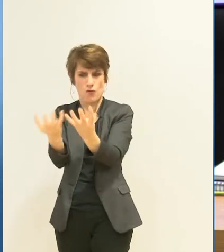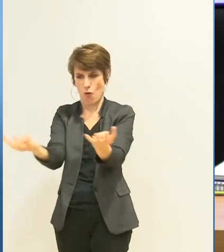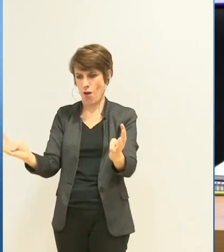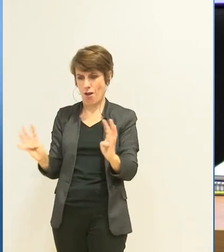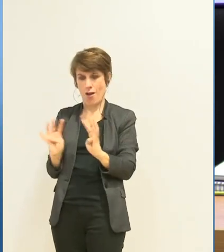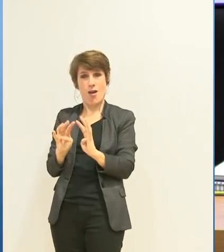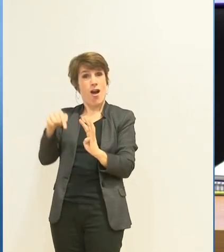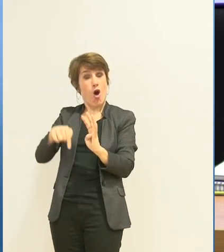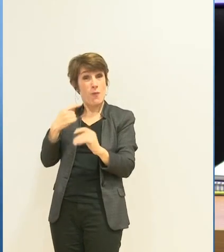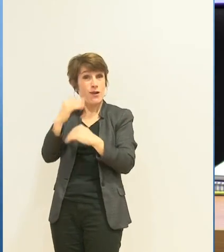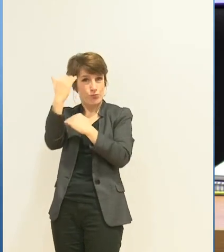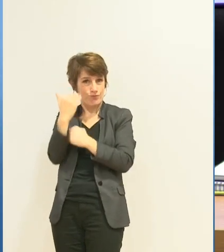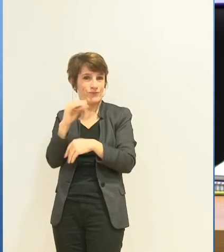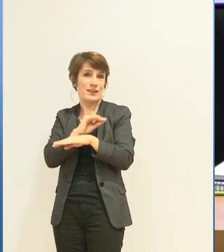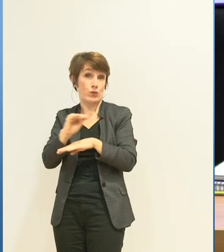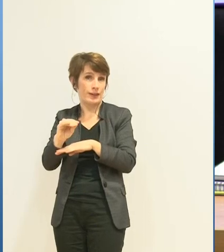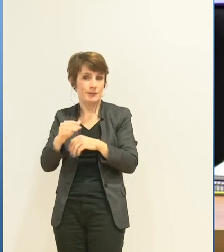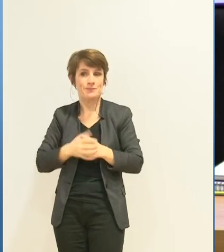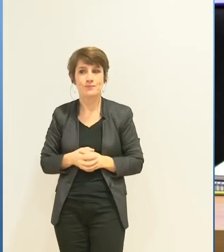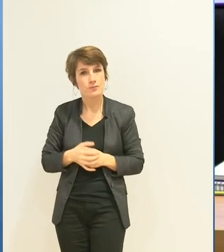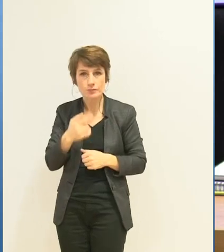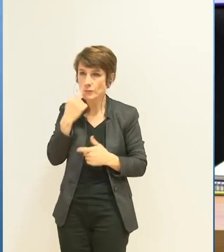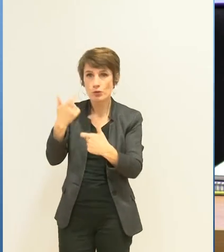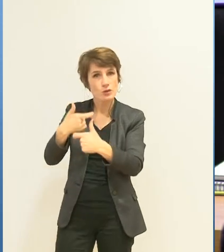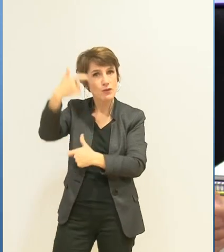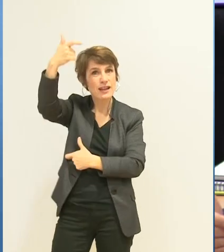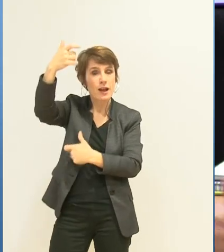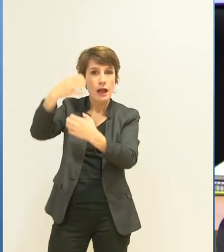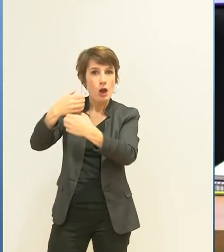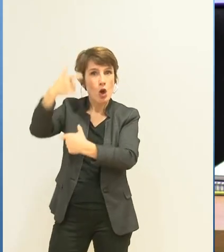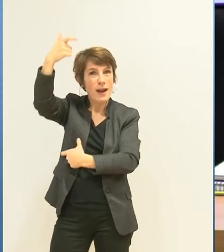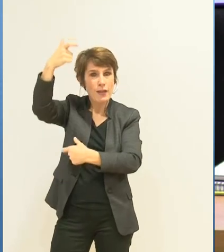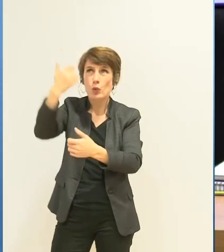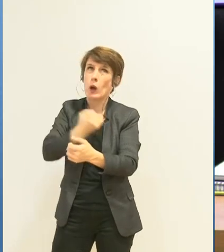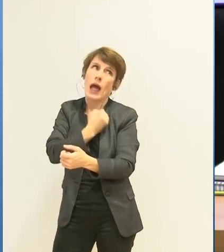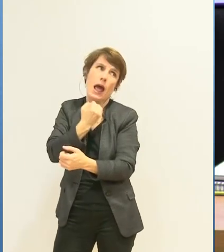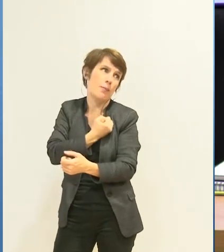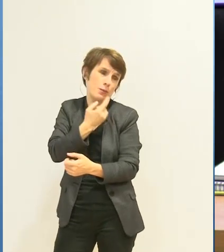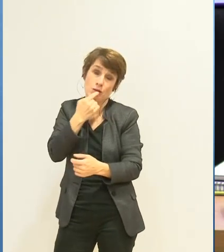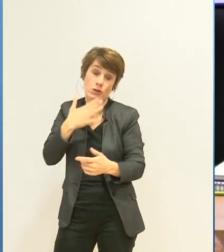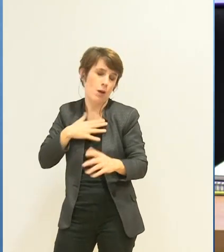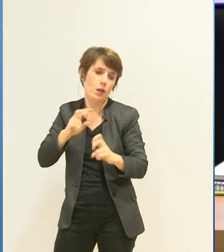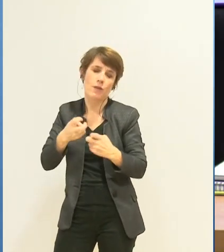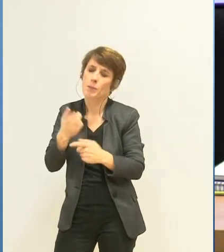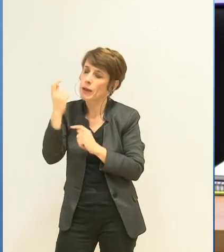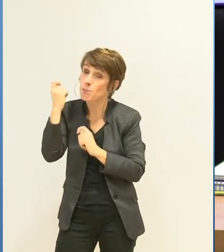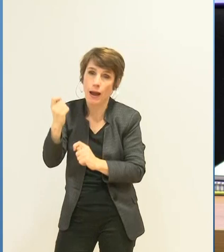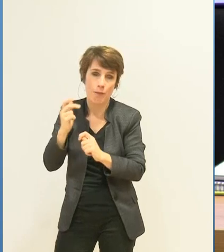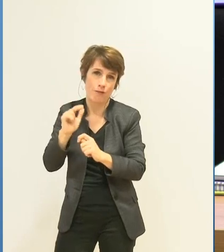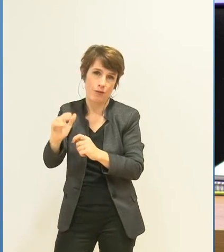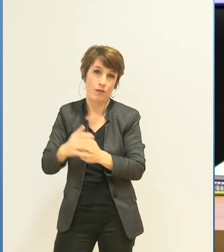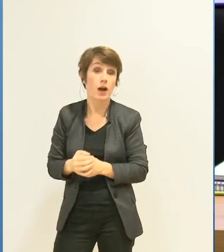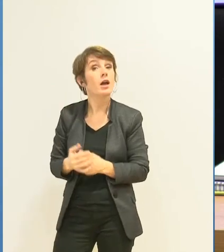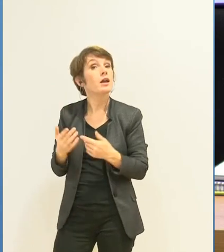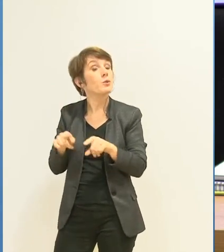donc en réalité l'état du bâti fait que ça coûtera probablement plus cher et puis comme c'était une année très ancienne évidemment depuis il ya eu